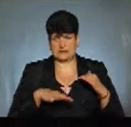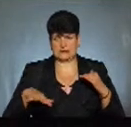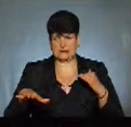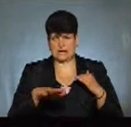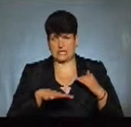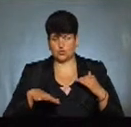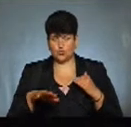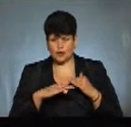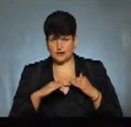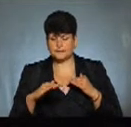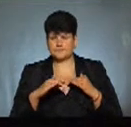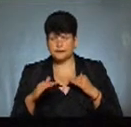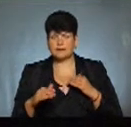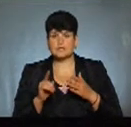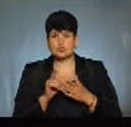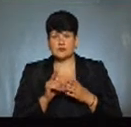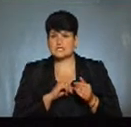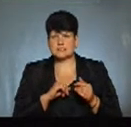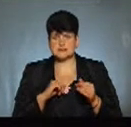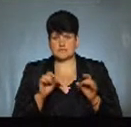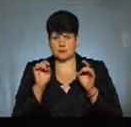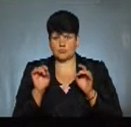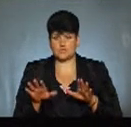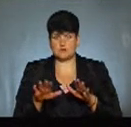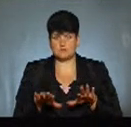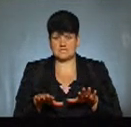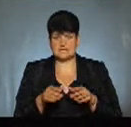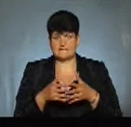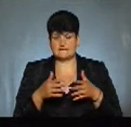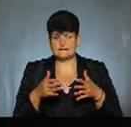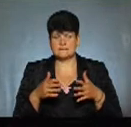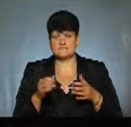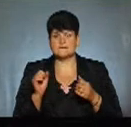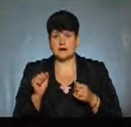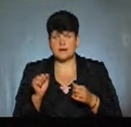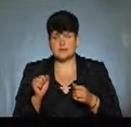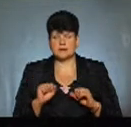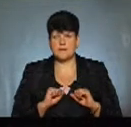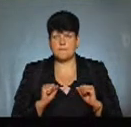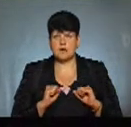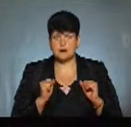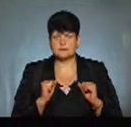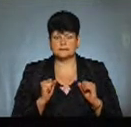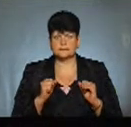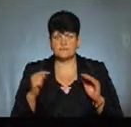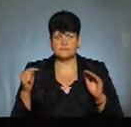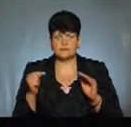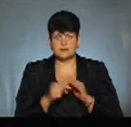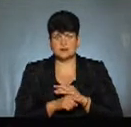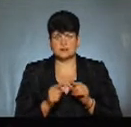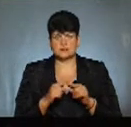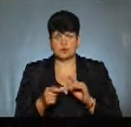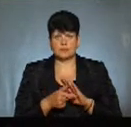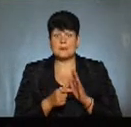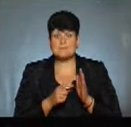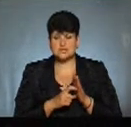безпеки повинні покинути місце небезпечне, відкриту територію, а намагатися втекти швидко в приміщення.